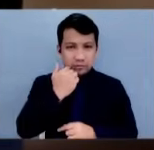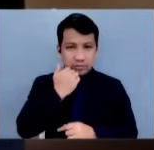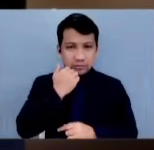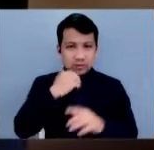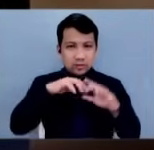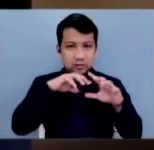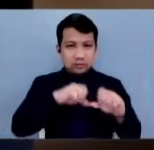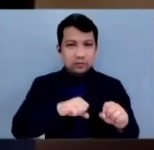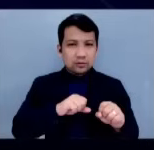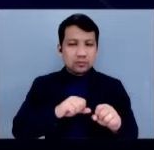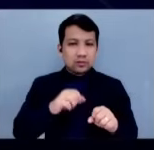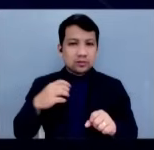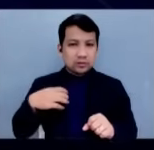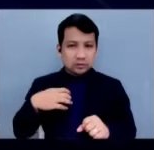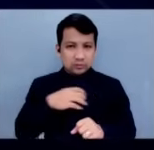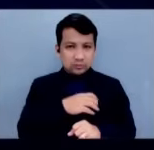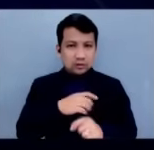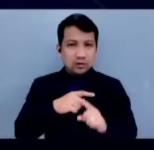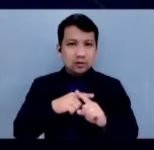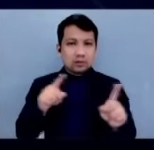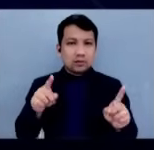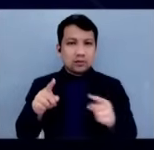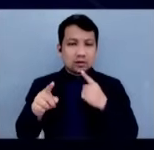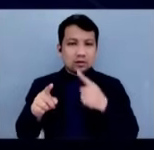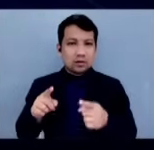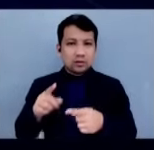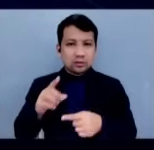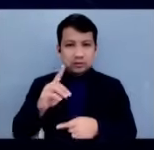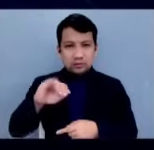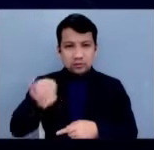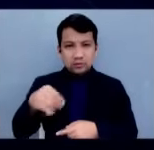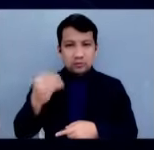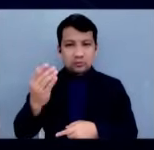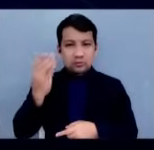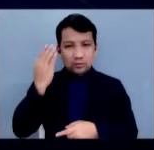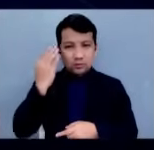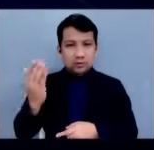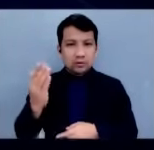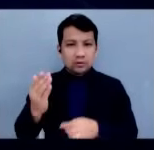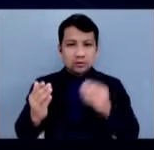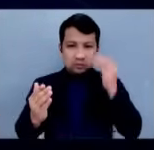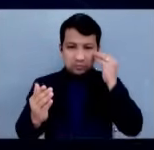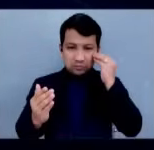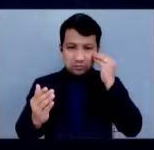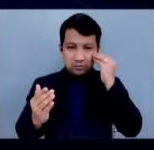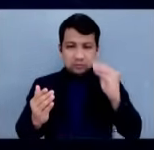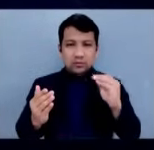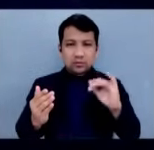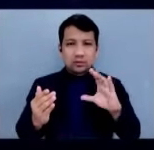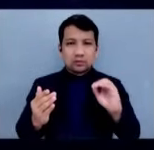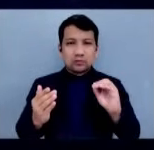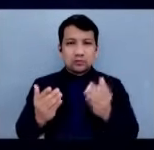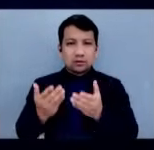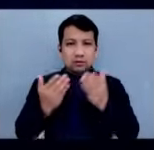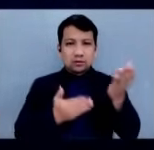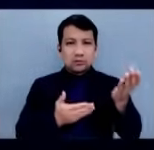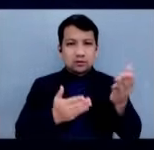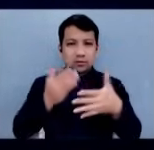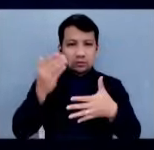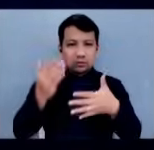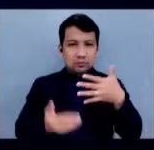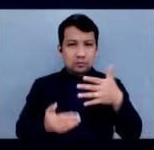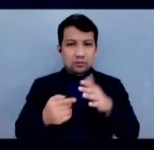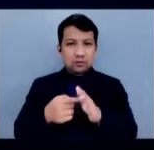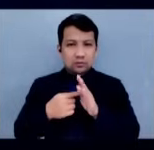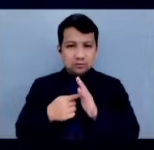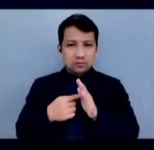dating congressman. Pero ayon kay Justice Assistant Secretary Mico Calavano na isumiti nila ang lahat ng requirements sa mga